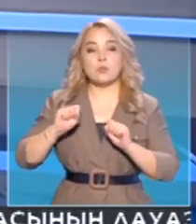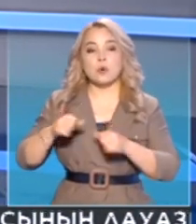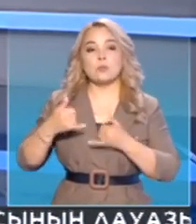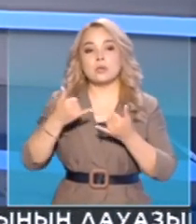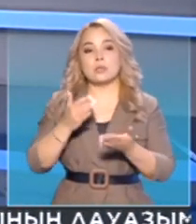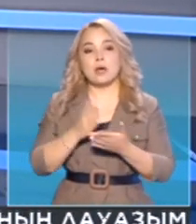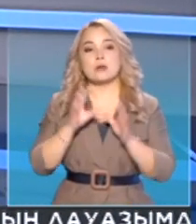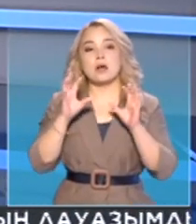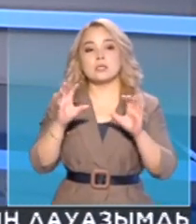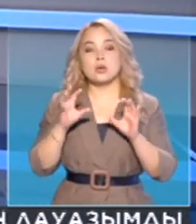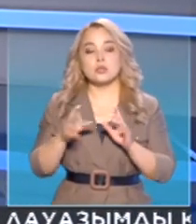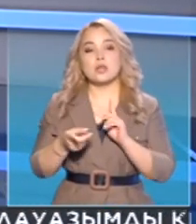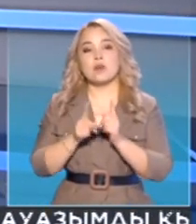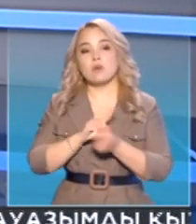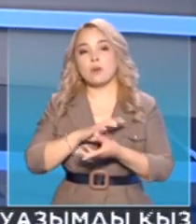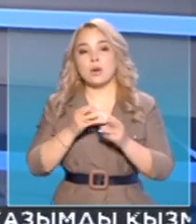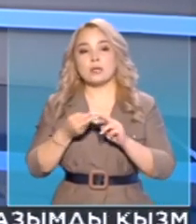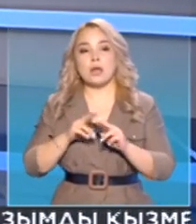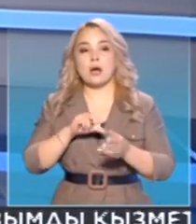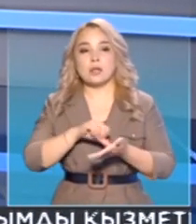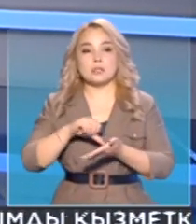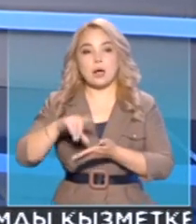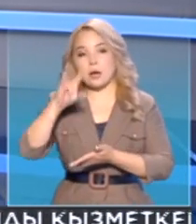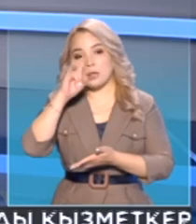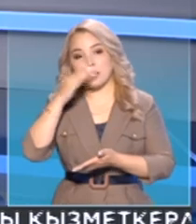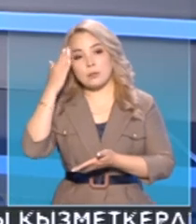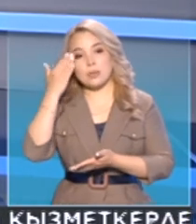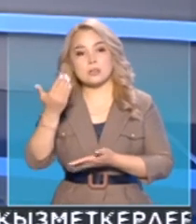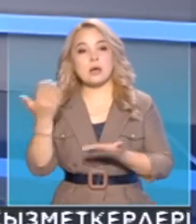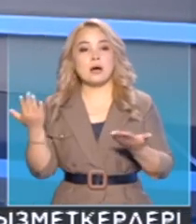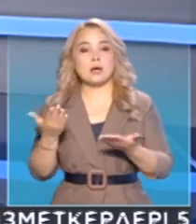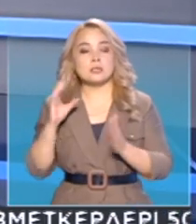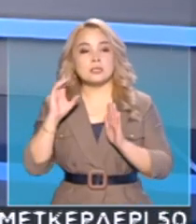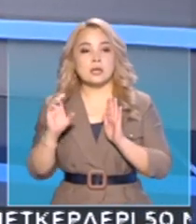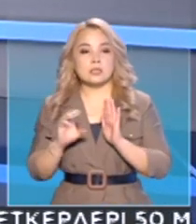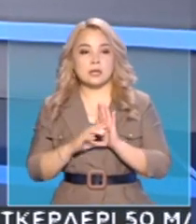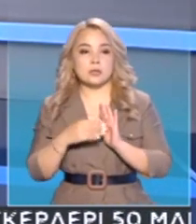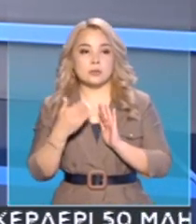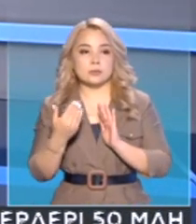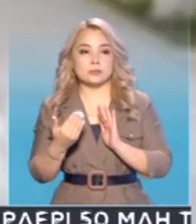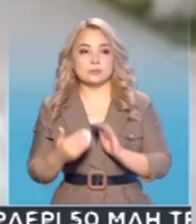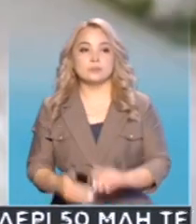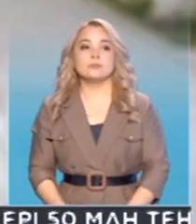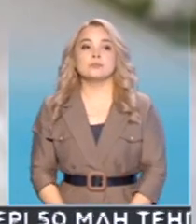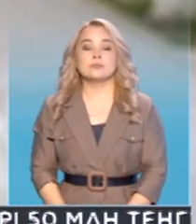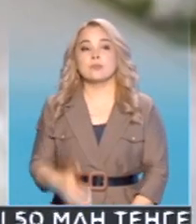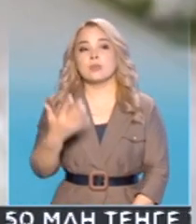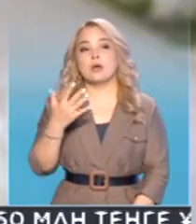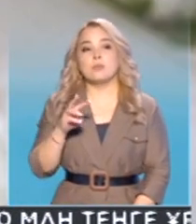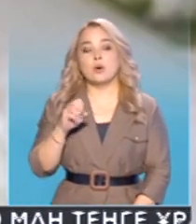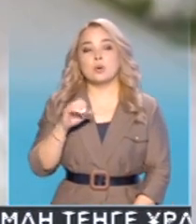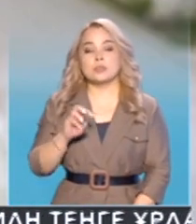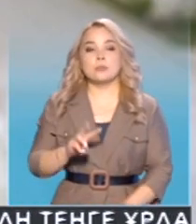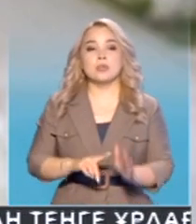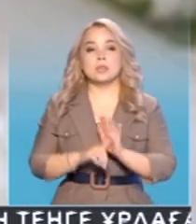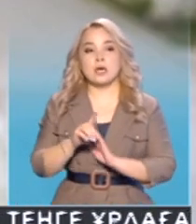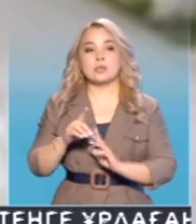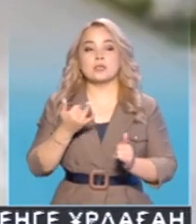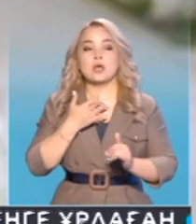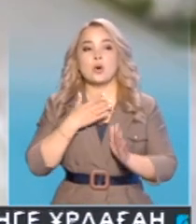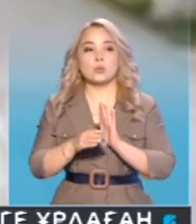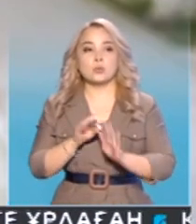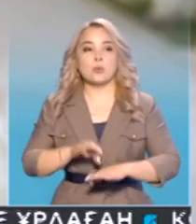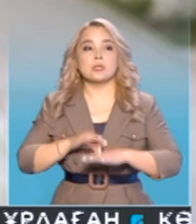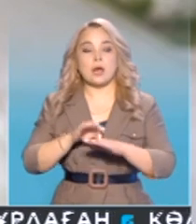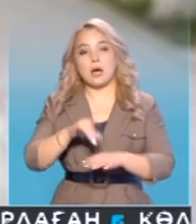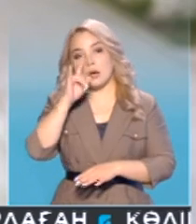беретін конституциялық реформаларға қатысты қазақстандықтардың пікірі қандай, тыңдап көрейік. 5-ші маусым күні өтетін референдум мен ойымша